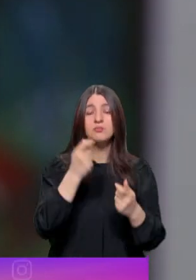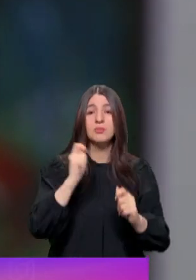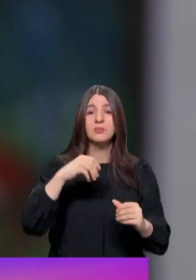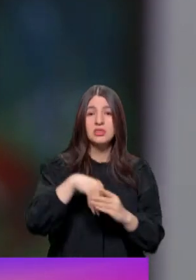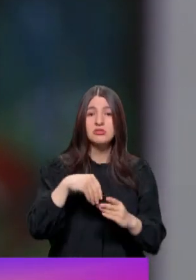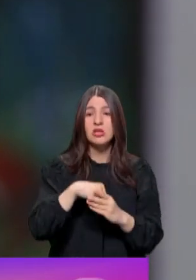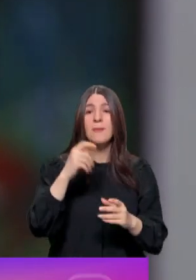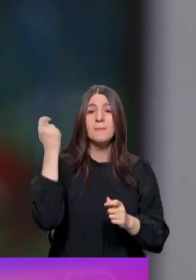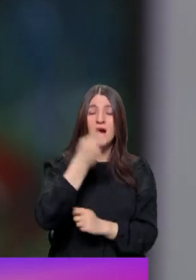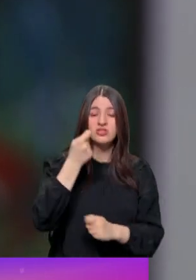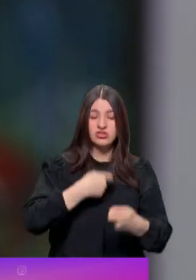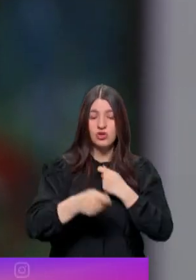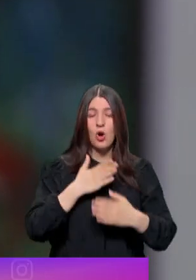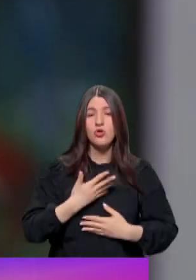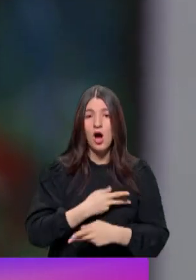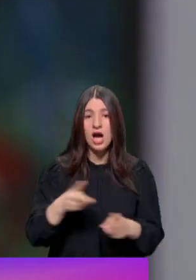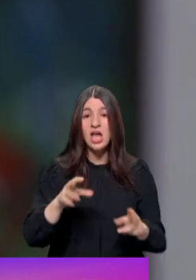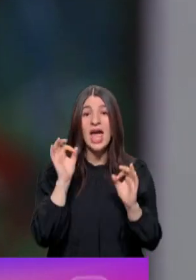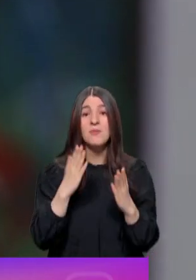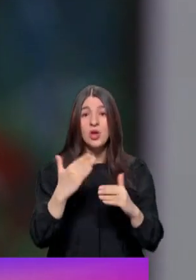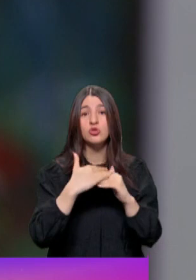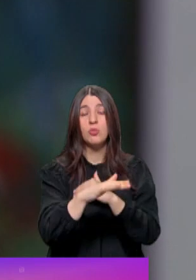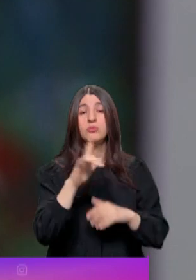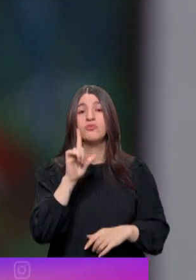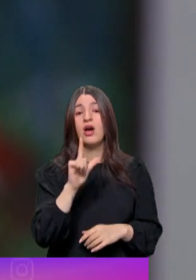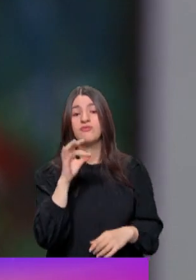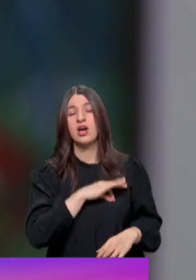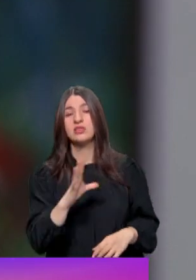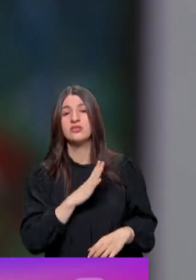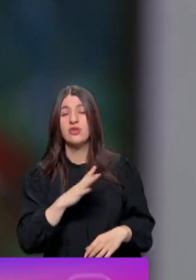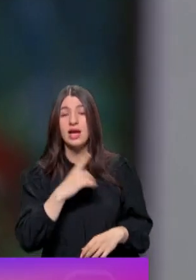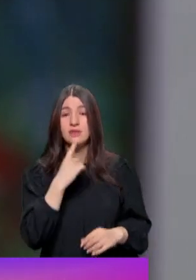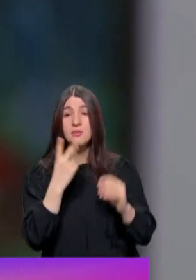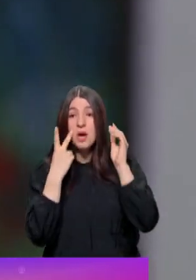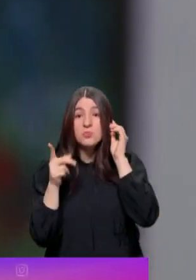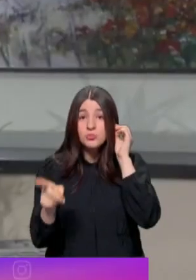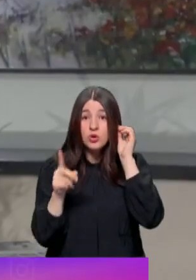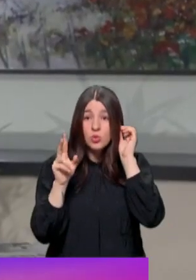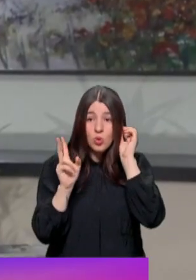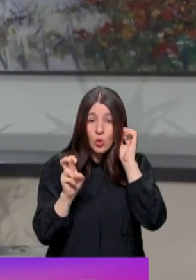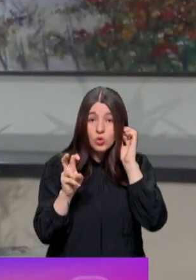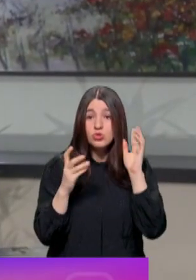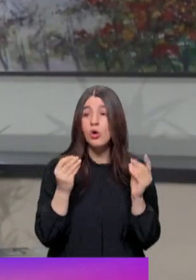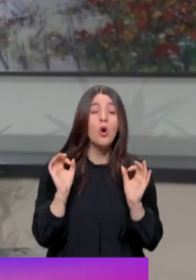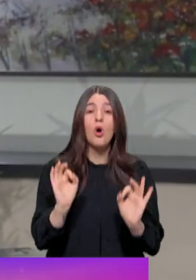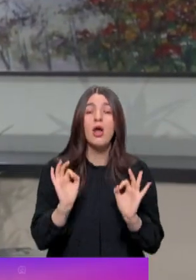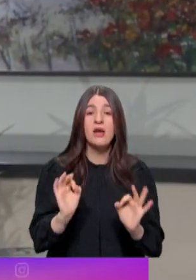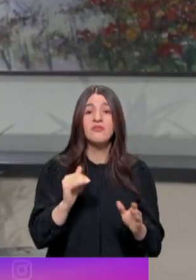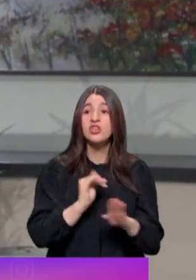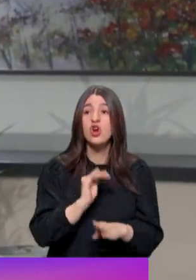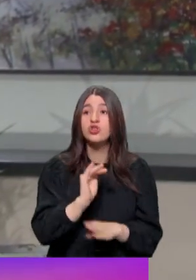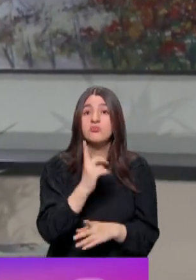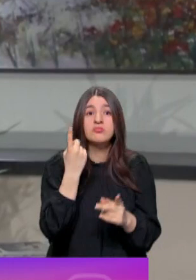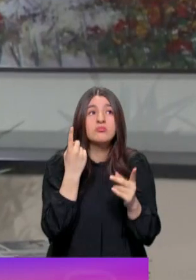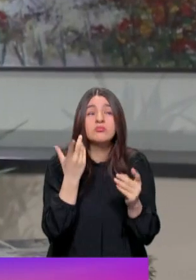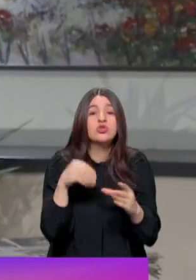için maden şirketlerinin önünü açtı, hem de kamu yararı gerekçesini sunarak. Bakın bu konu önemli ve yaşamsal